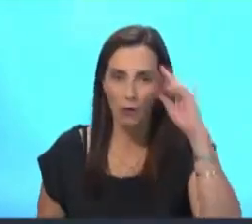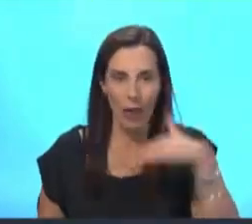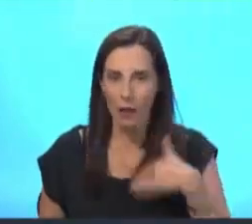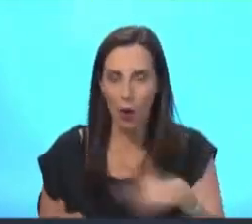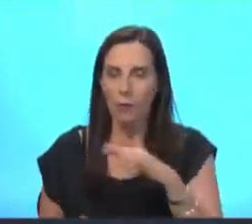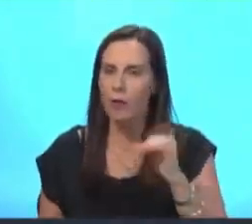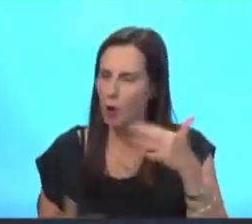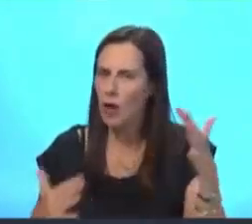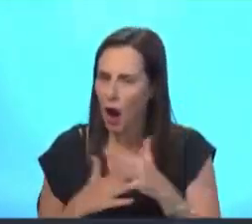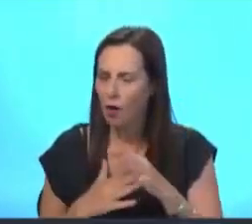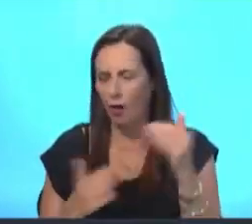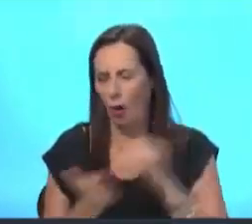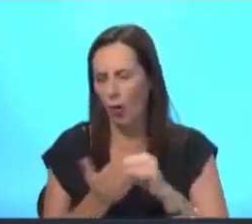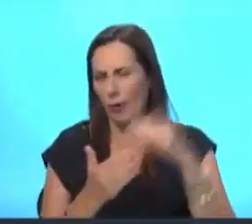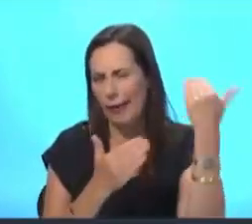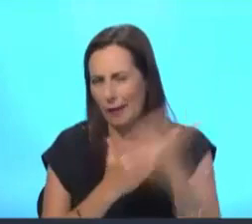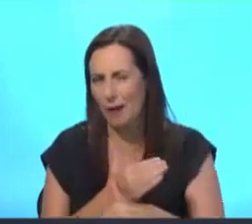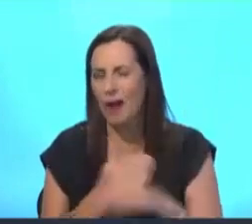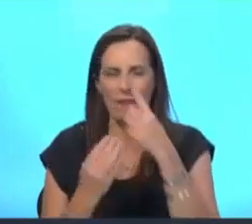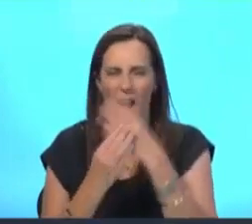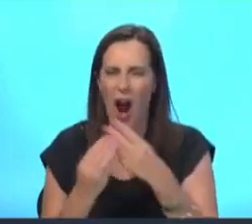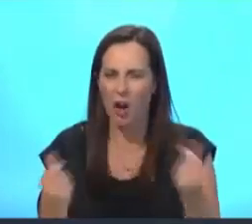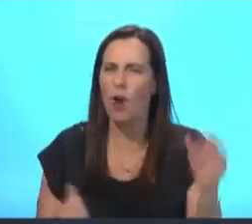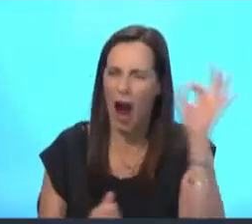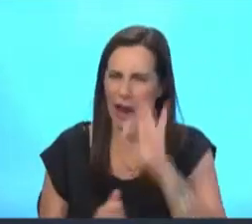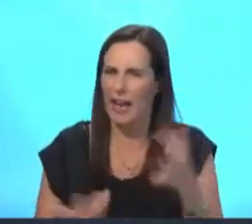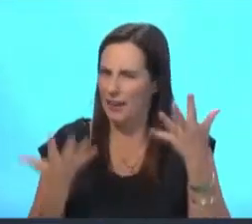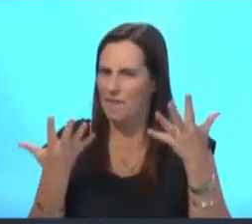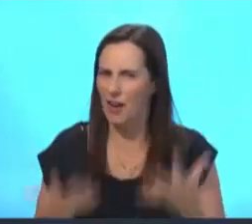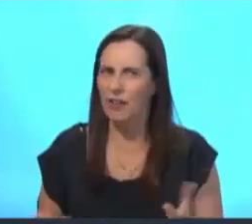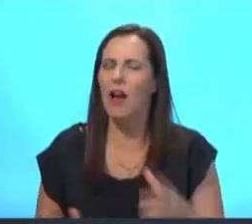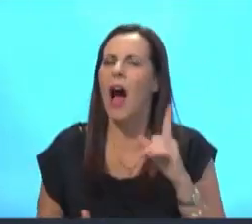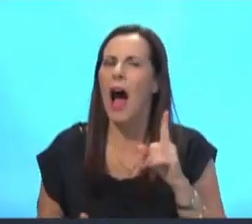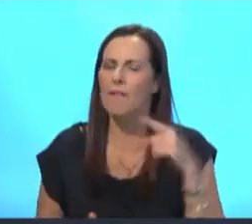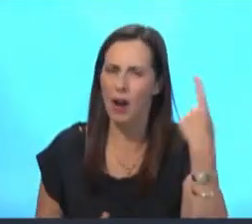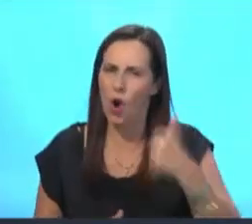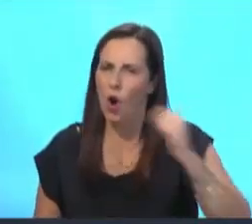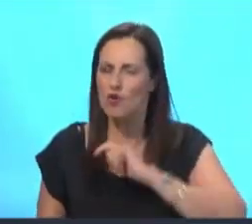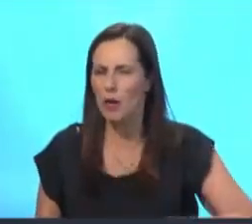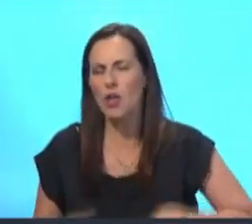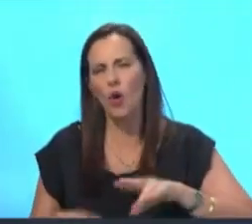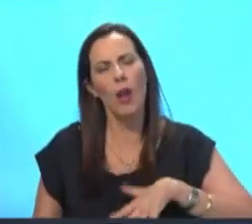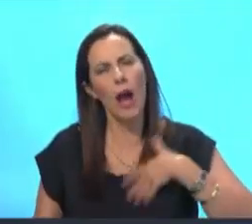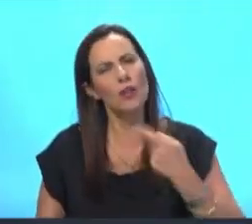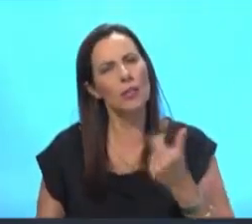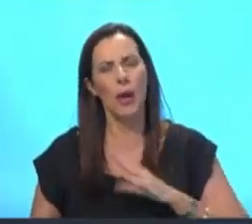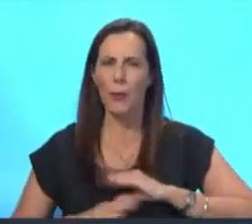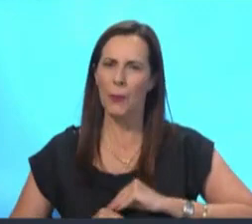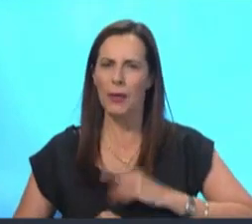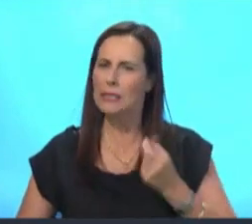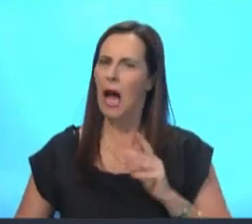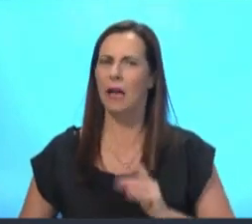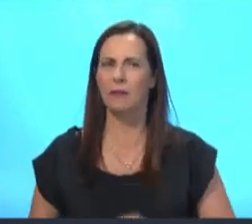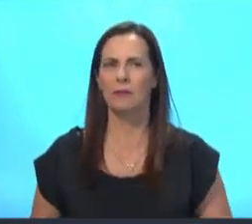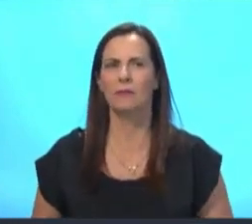אמנם החקירה עוד רחוקה מסיום והחשדות עדיין כבדים, אבל צביקה גנדלמן יכול לחוש היום מעט הקלה.